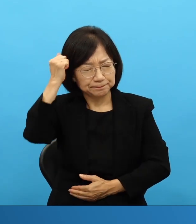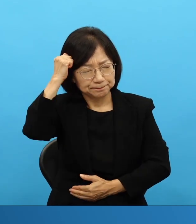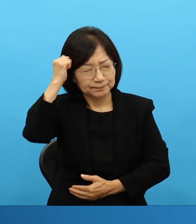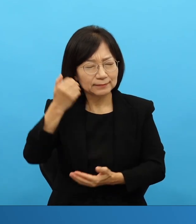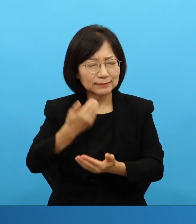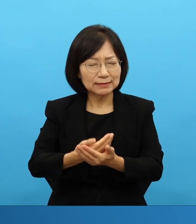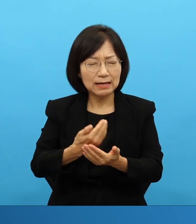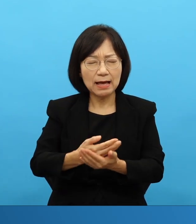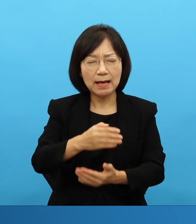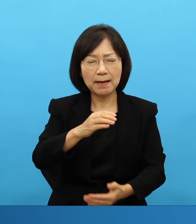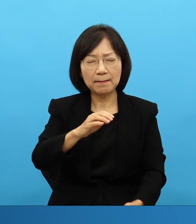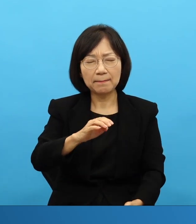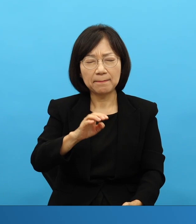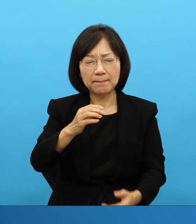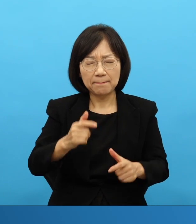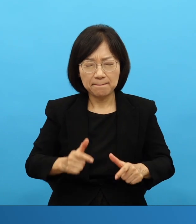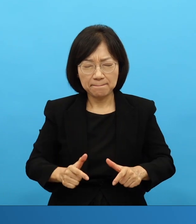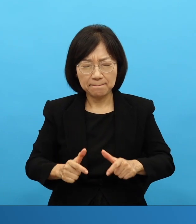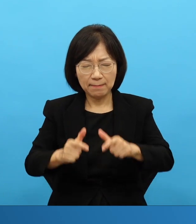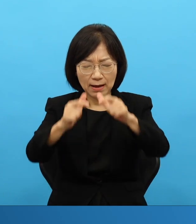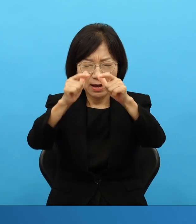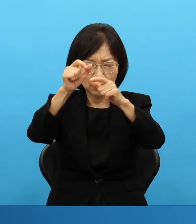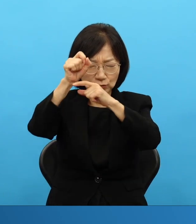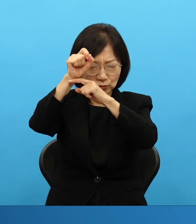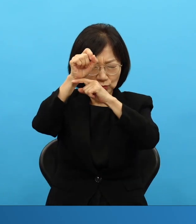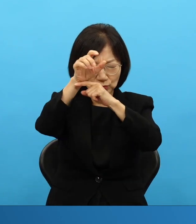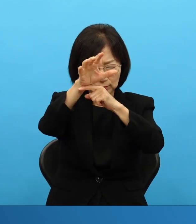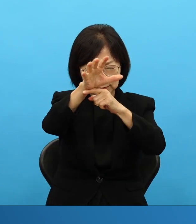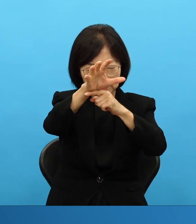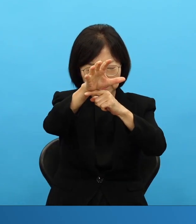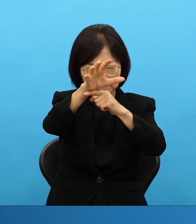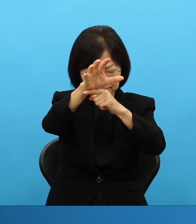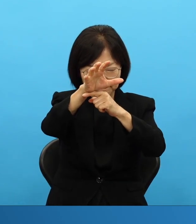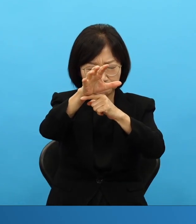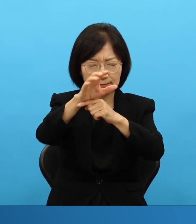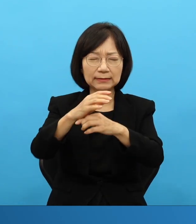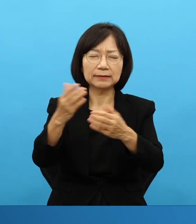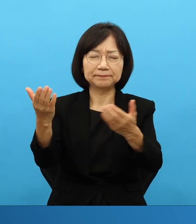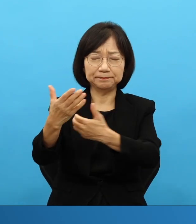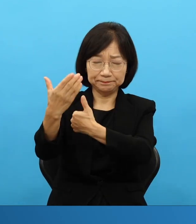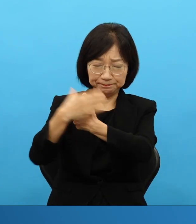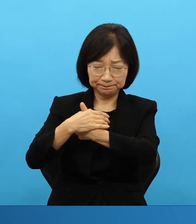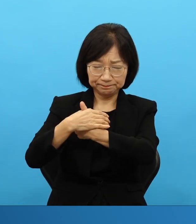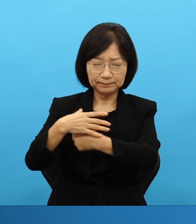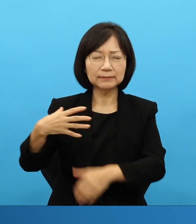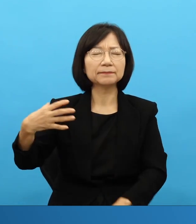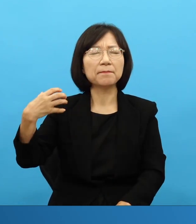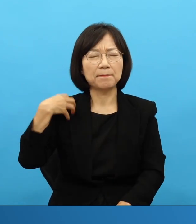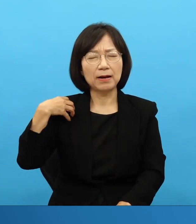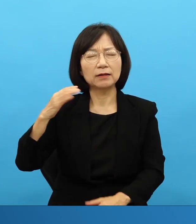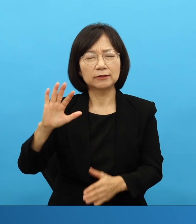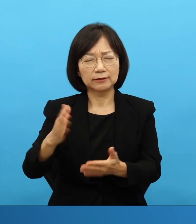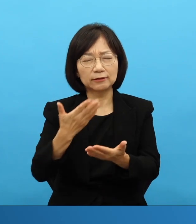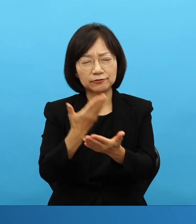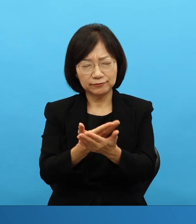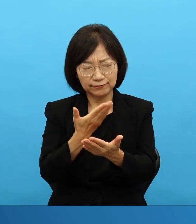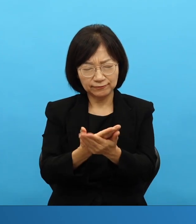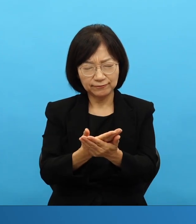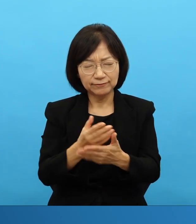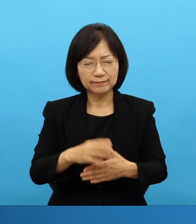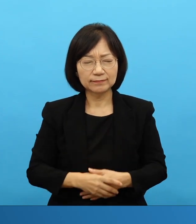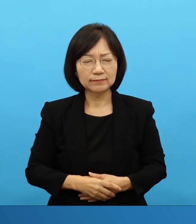6장, 11장, 즉 오직 나, 돈, 경제, 출세와 성공만을 위해 쫓아가는 영적